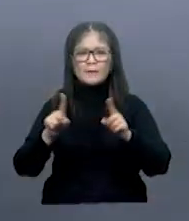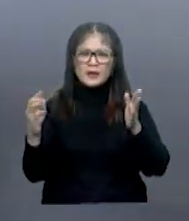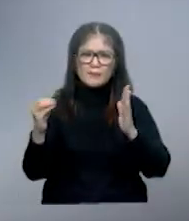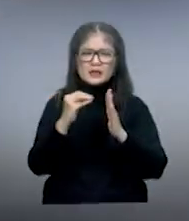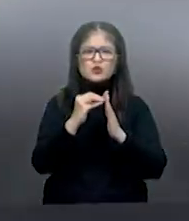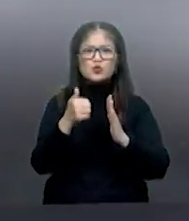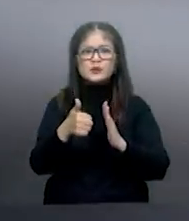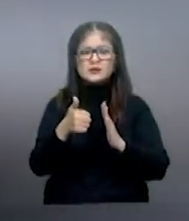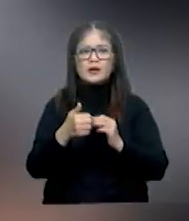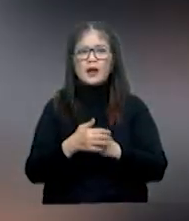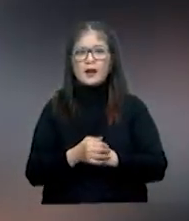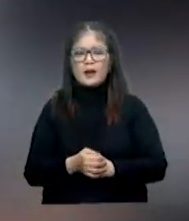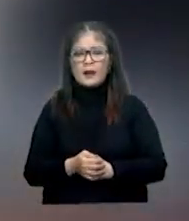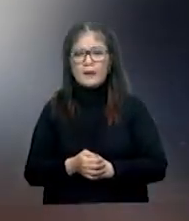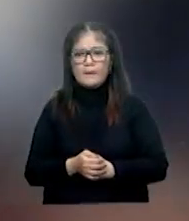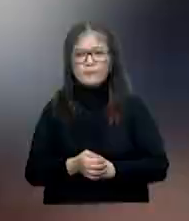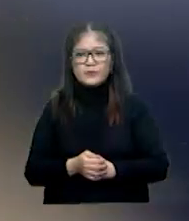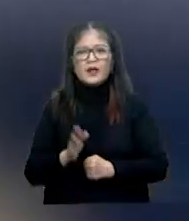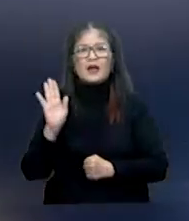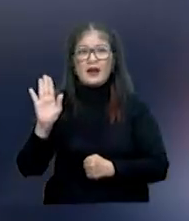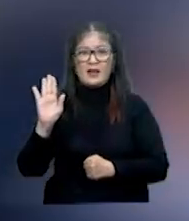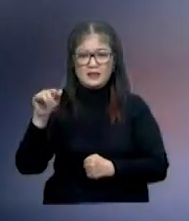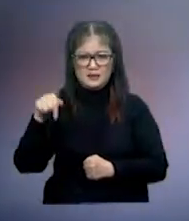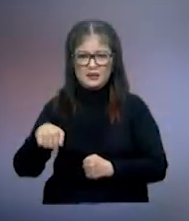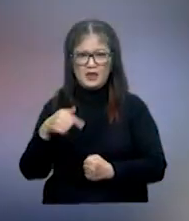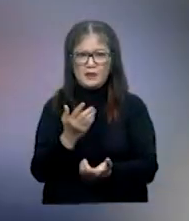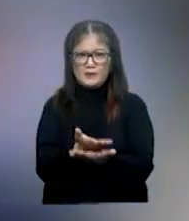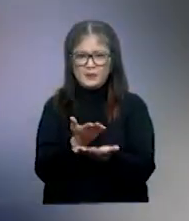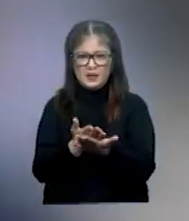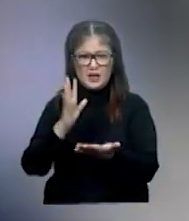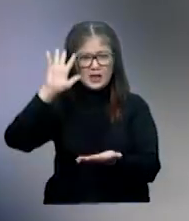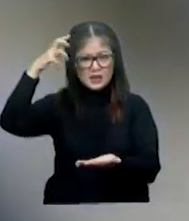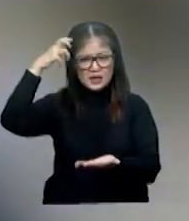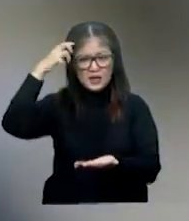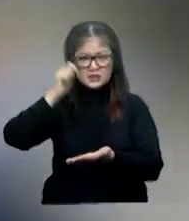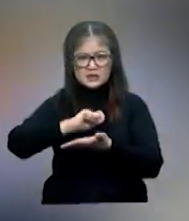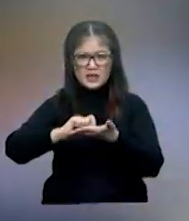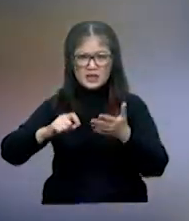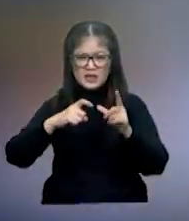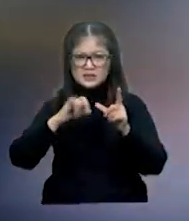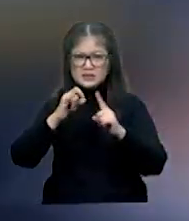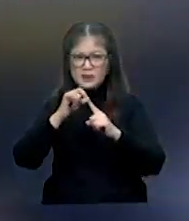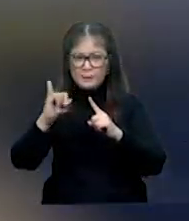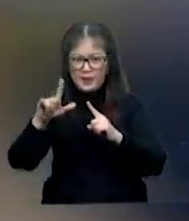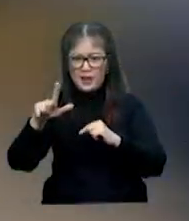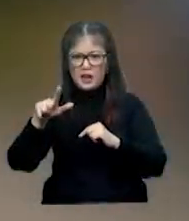Catatan Sipil serta Dinas Pendidikan untuk mengaudit sistem termasuk menentukan koordinat dan verifikasi kartu keluarga.